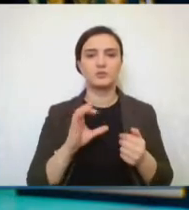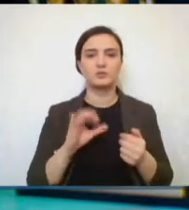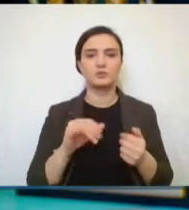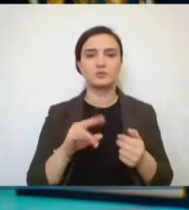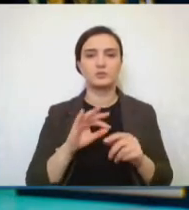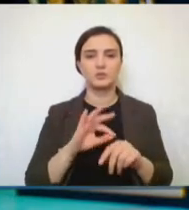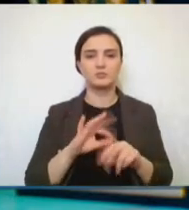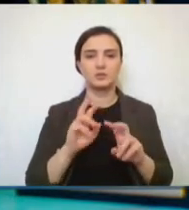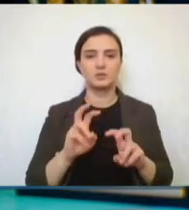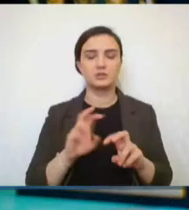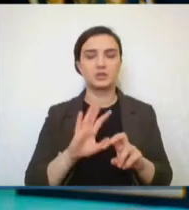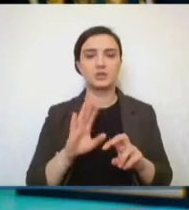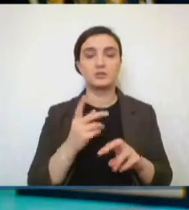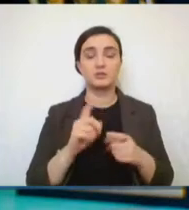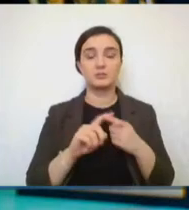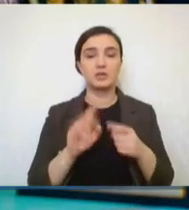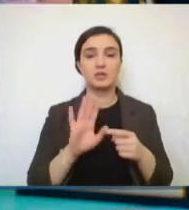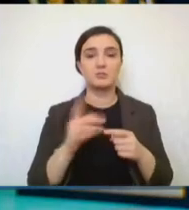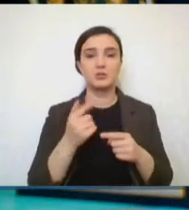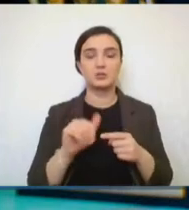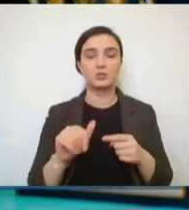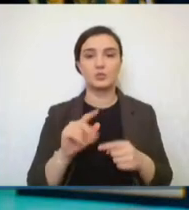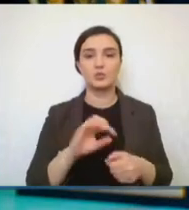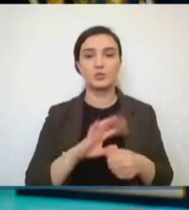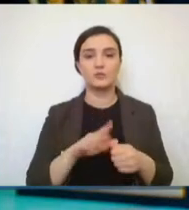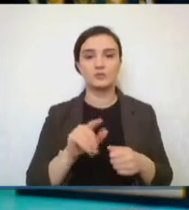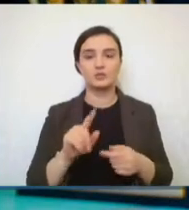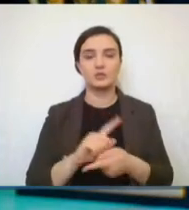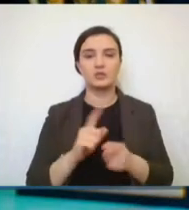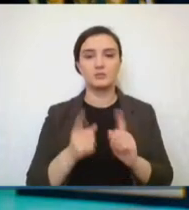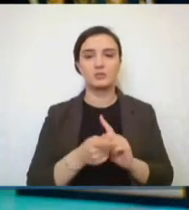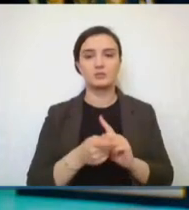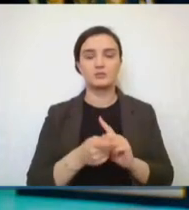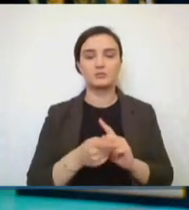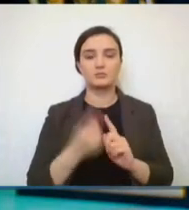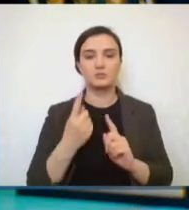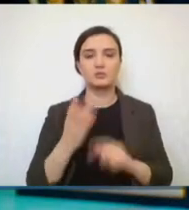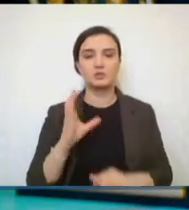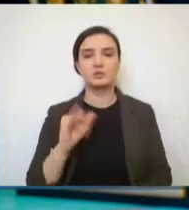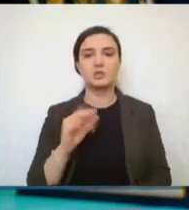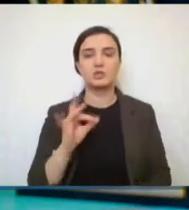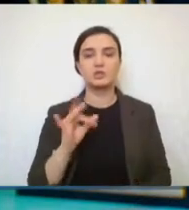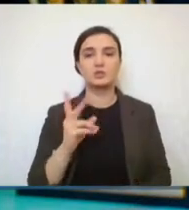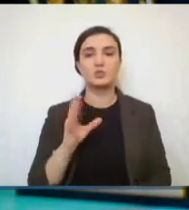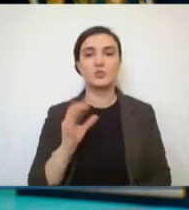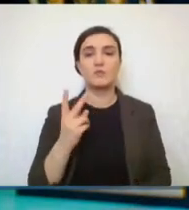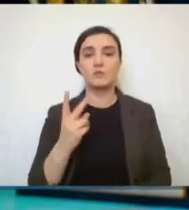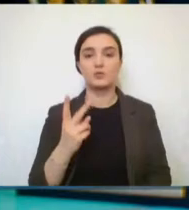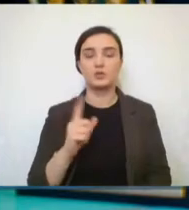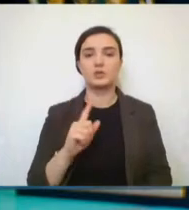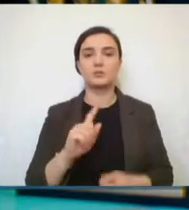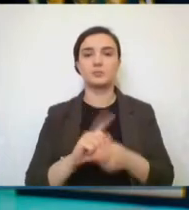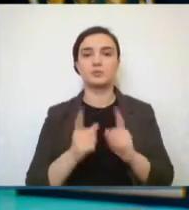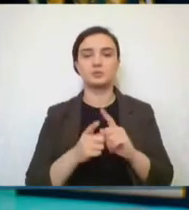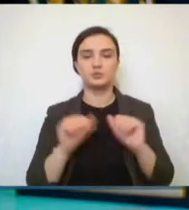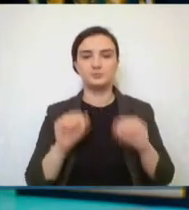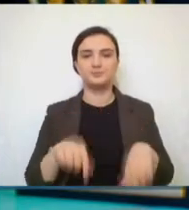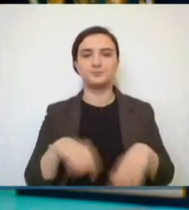COVID ვირუსული ინფექცია, ანუ არა მარტო SARS ორი, არამედ შეიძლება ნებისმიერი